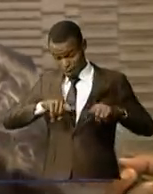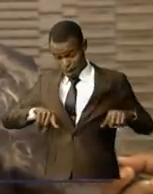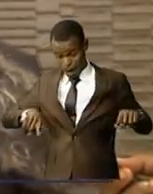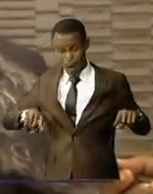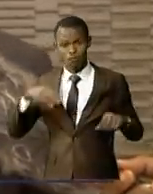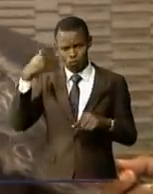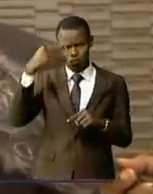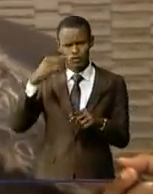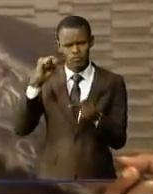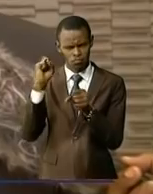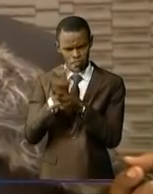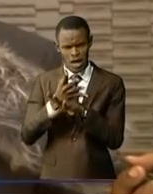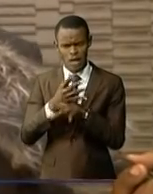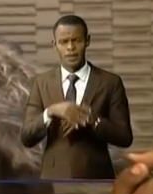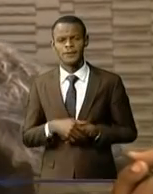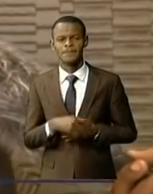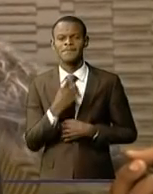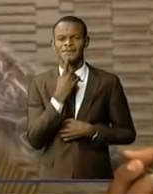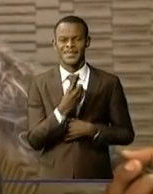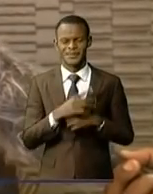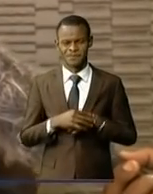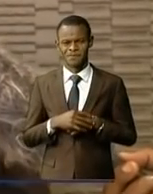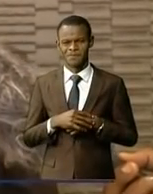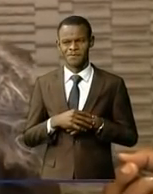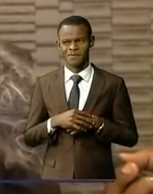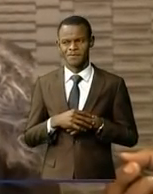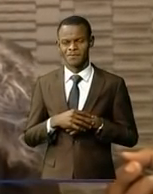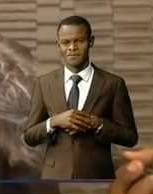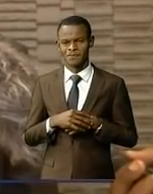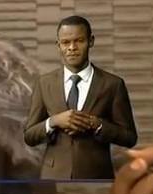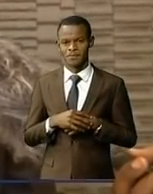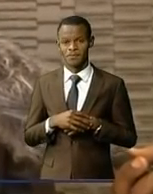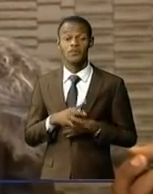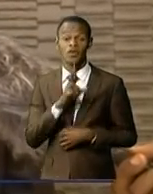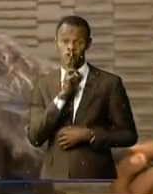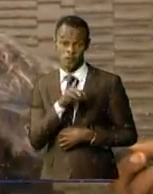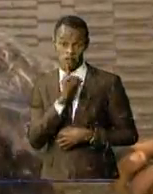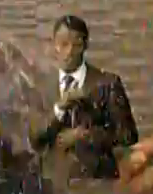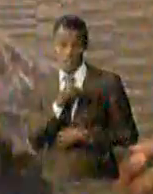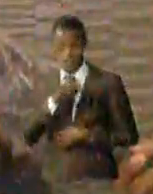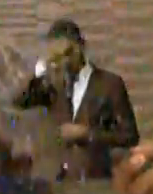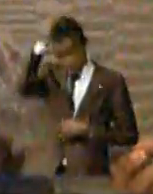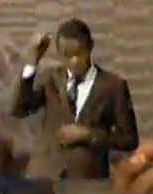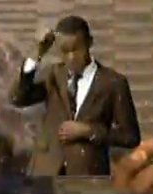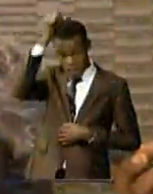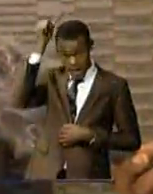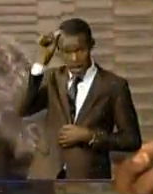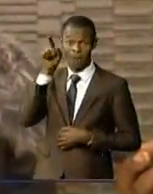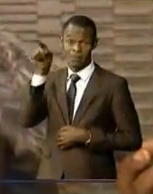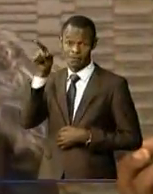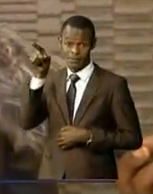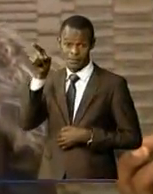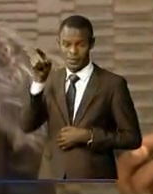délai. Les Émirats arabes unis nous ont très rapidement donné leur